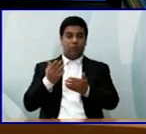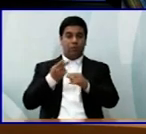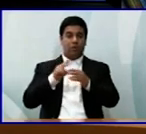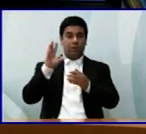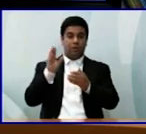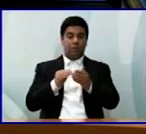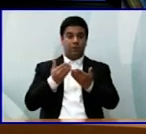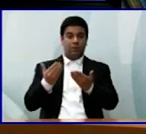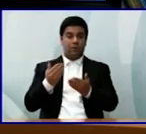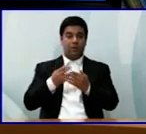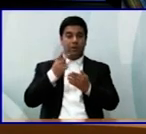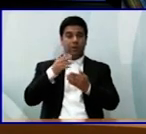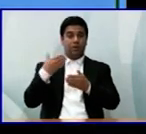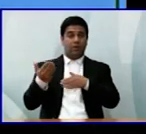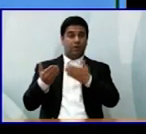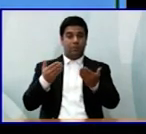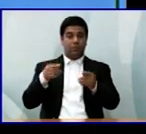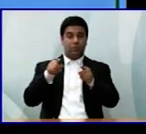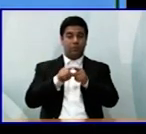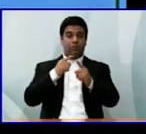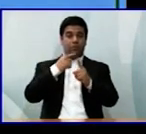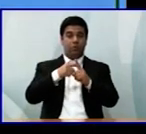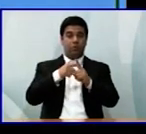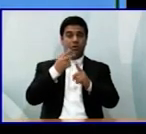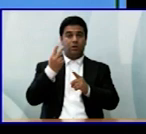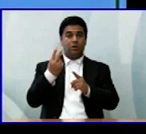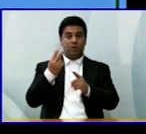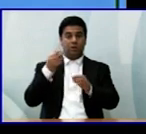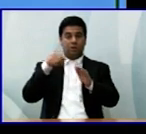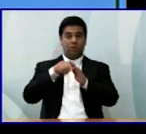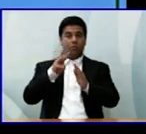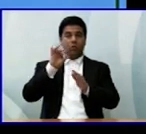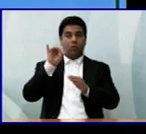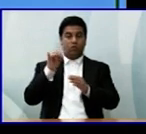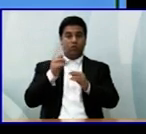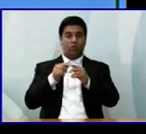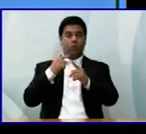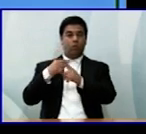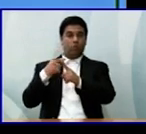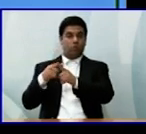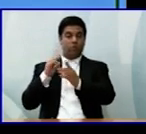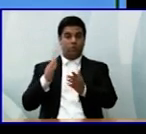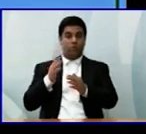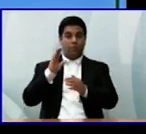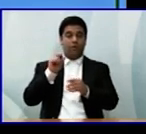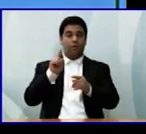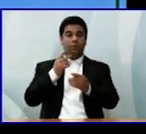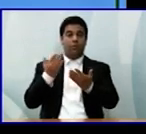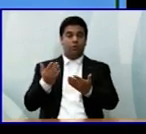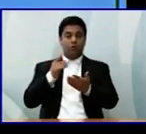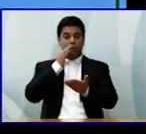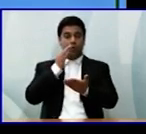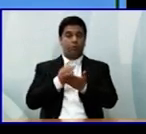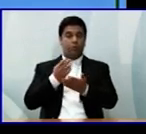Ularni qarang, ikkala tomoniga plus 2 modulda x plus 3 ni qo'shib yubordik. Va nimani hosil